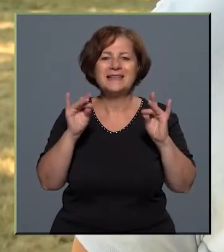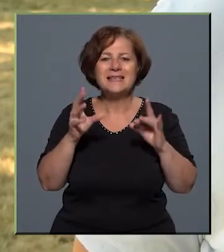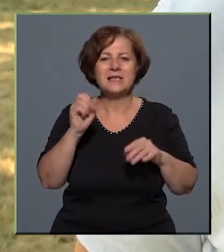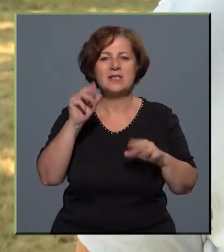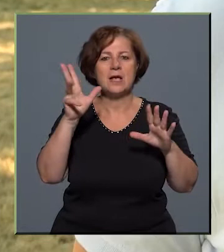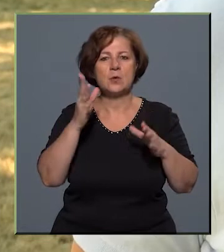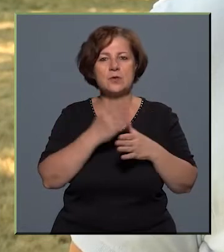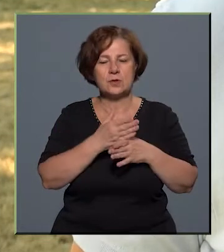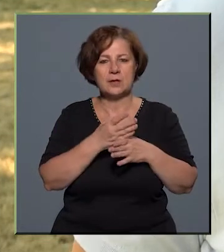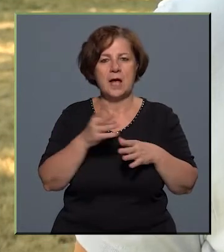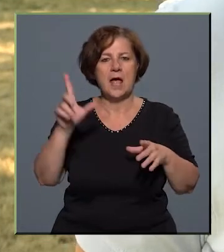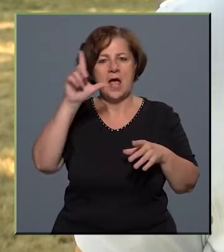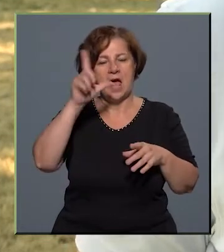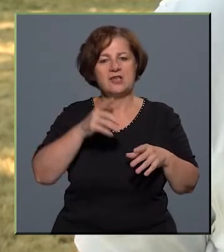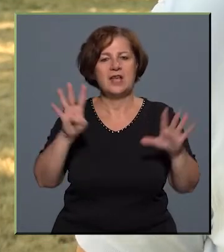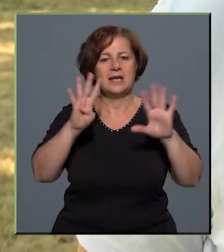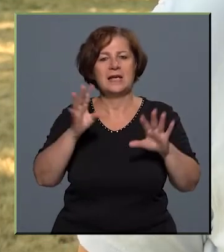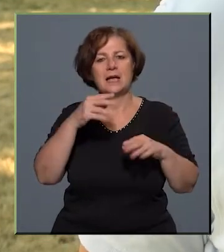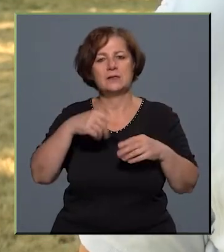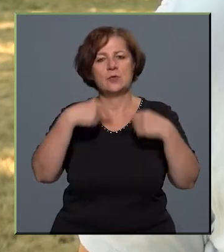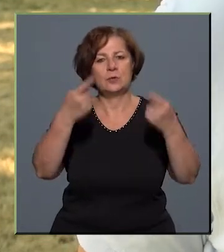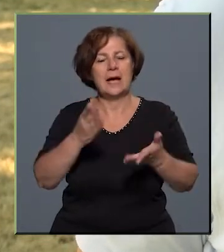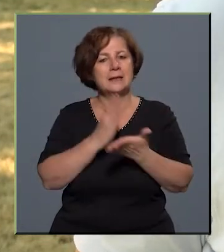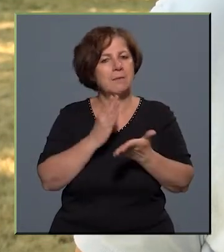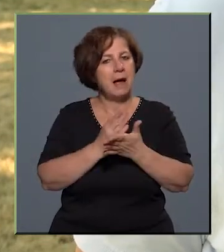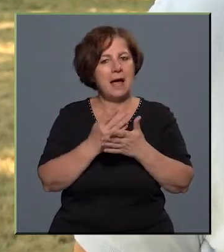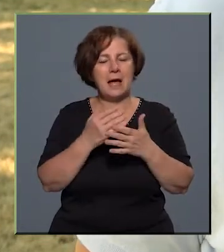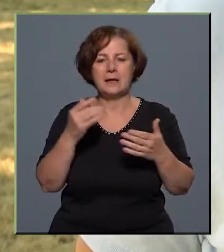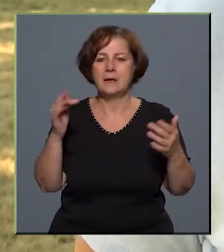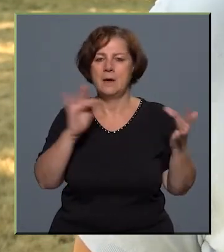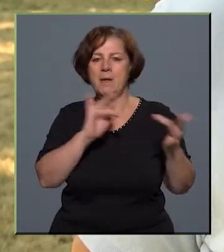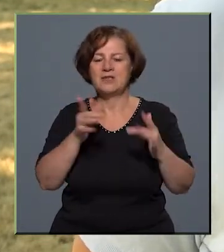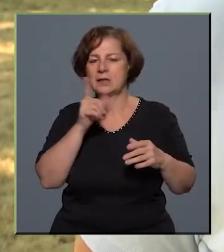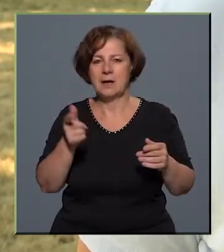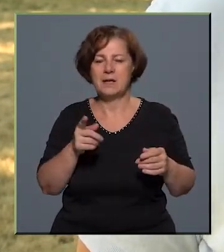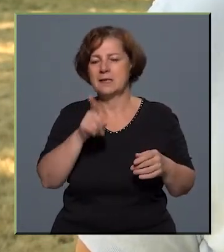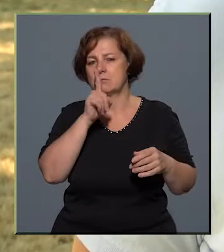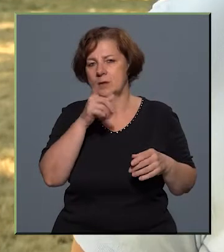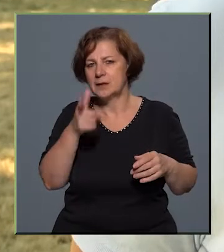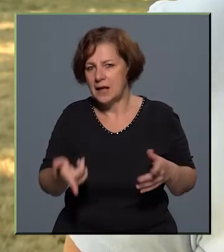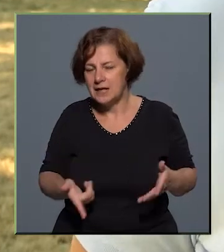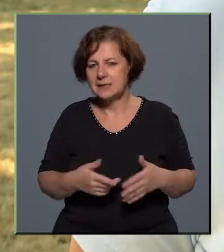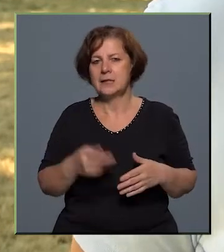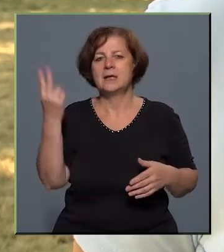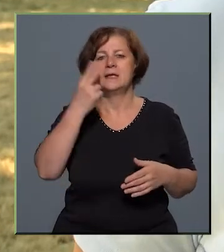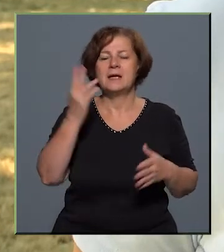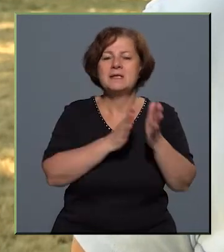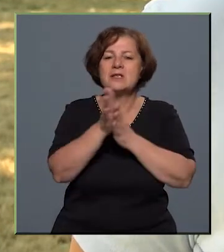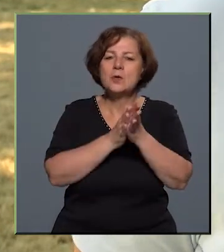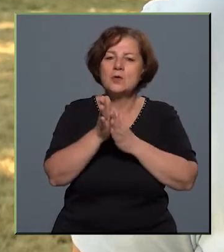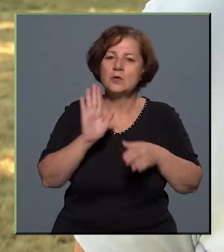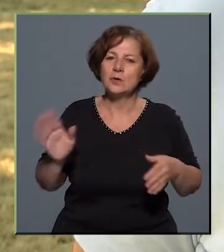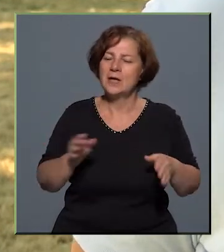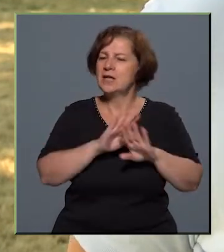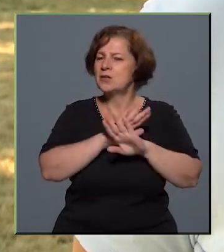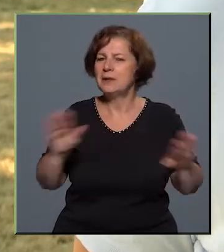között este 9 óra után már mérkőzések nem lesznek, nagy hangzavar nem lesz, így természetesen örülünk ennek, és